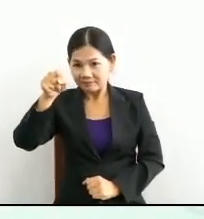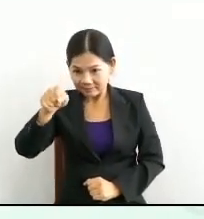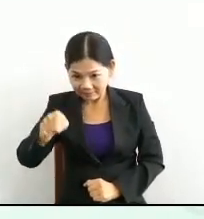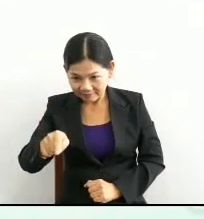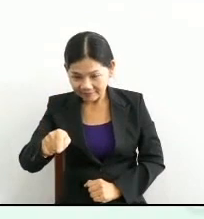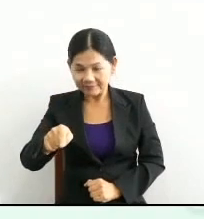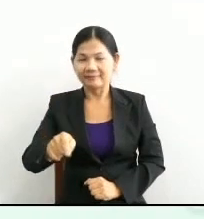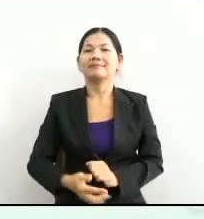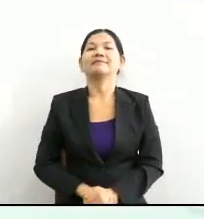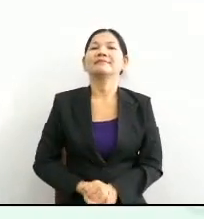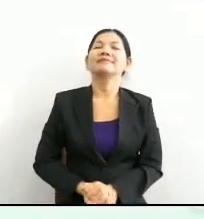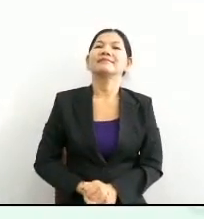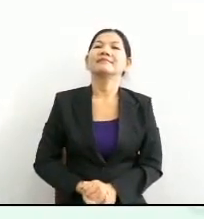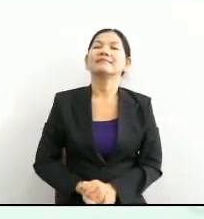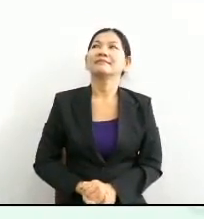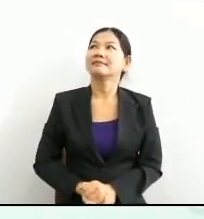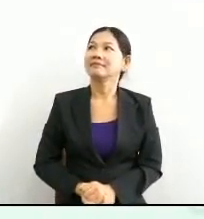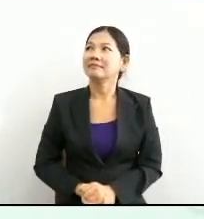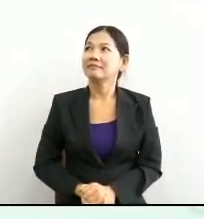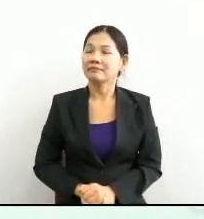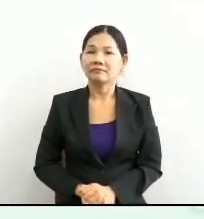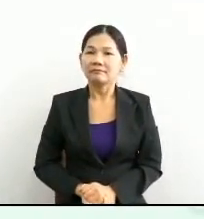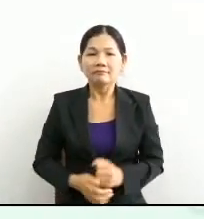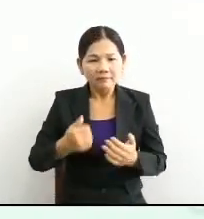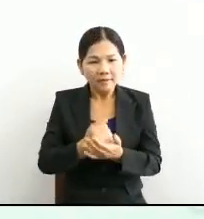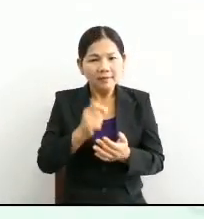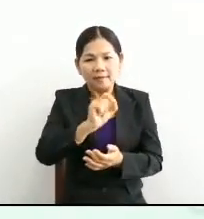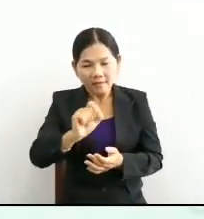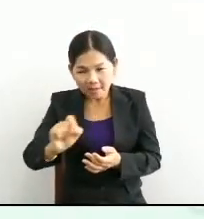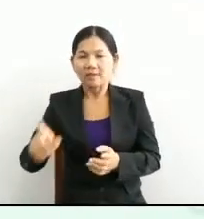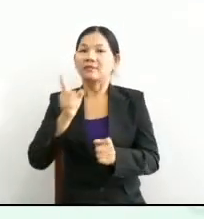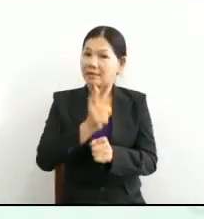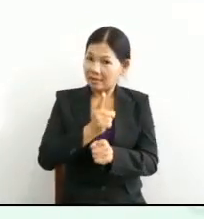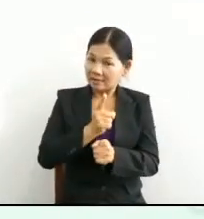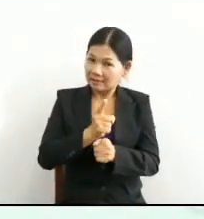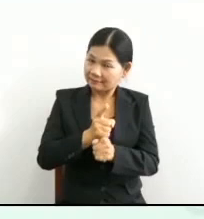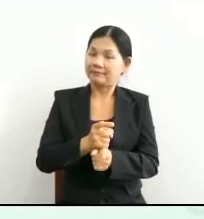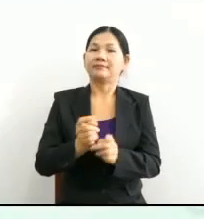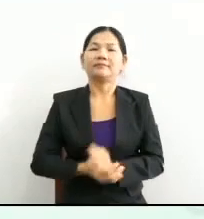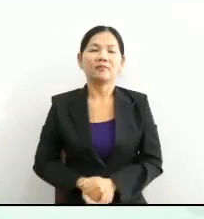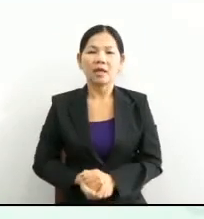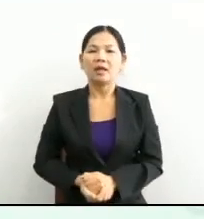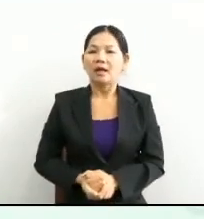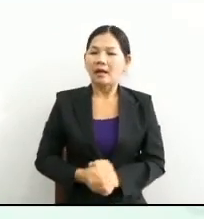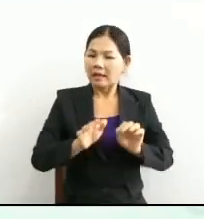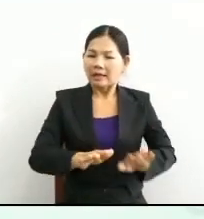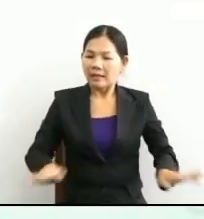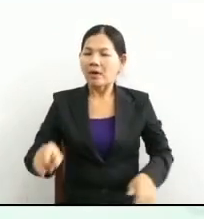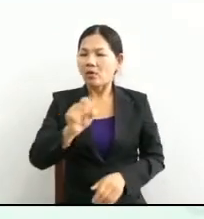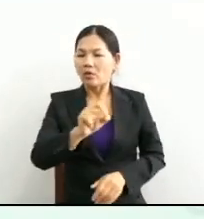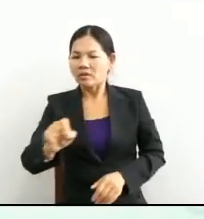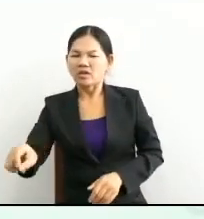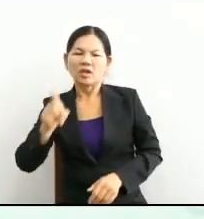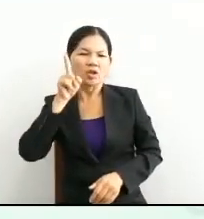kram bình. Nè con nế. Hãy con chi dìm sạch xe cầm ọc khóc con nế. Bố cà nè đài. Cà nè đài con sạch xe khóc.